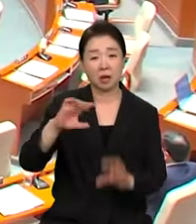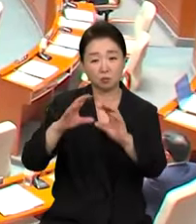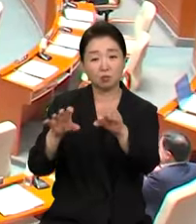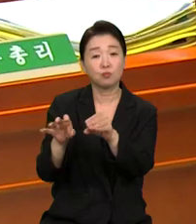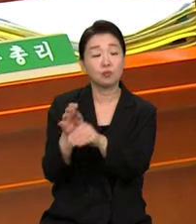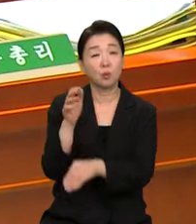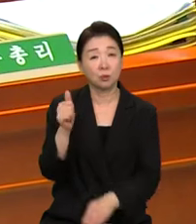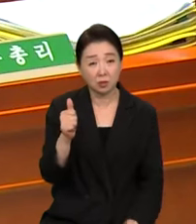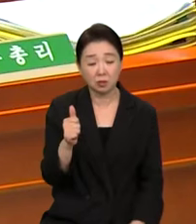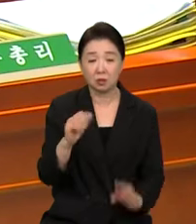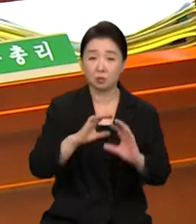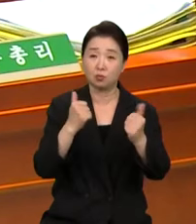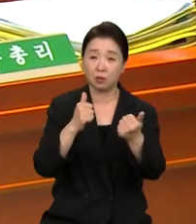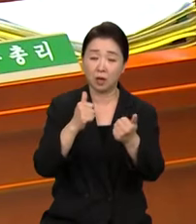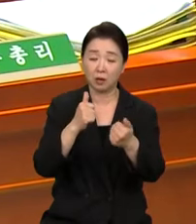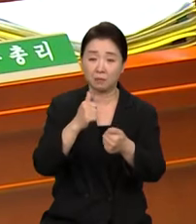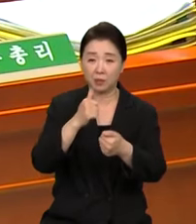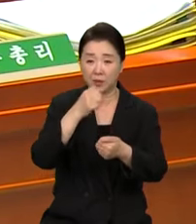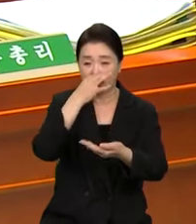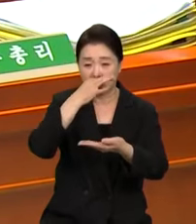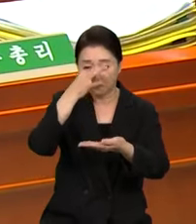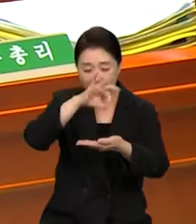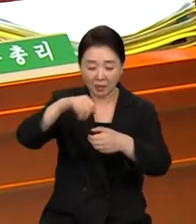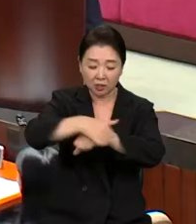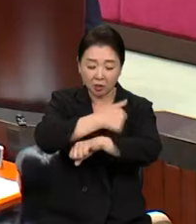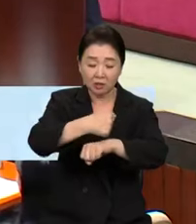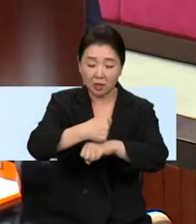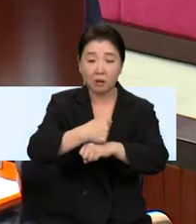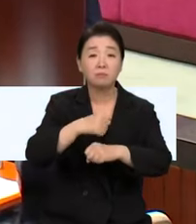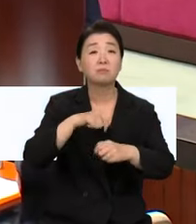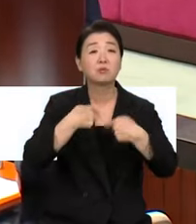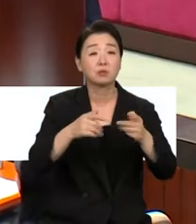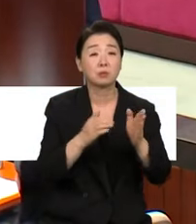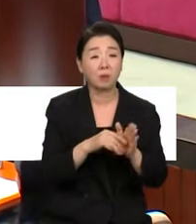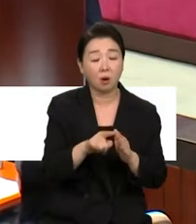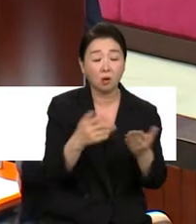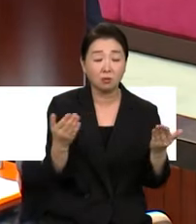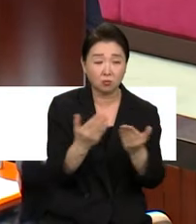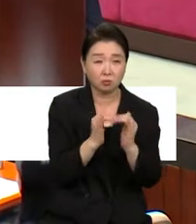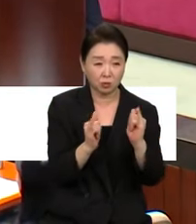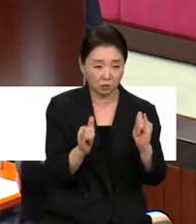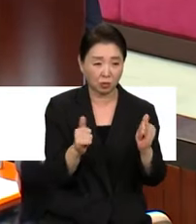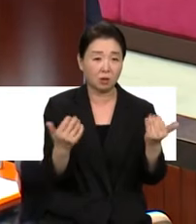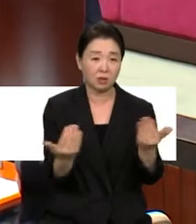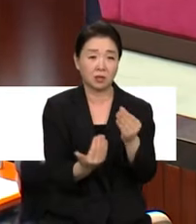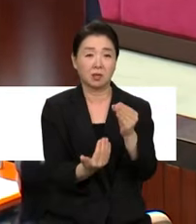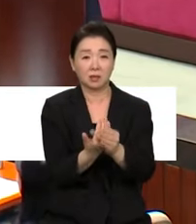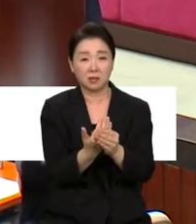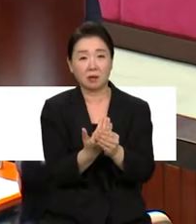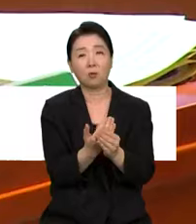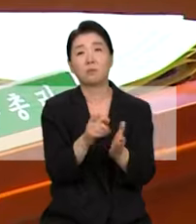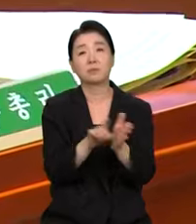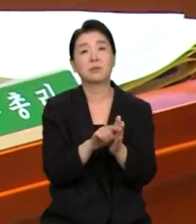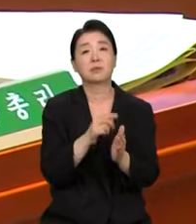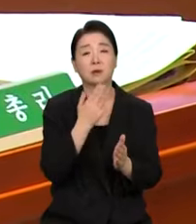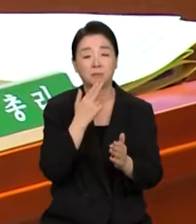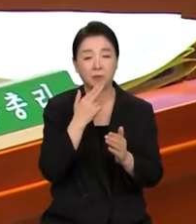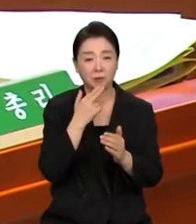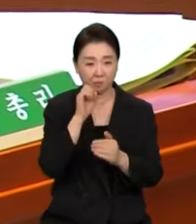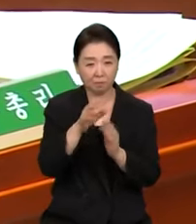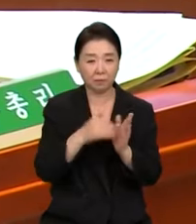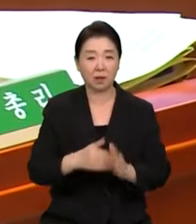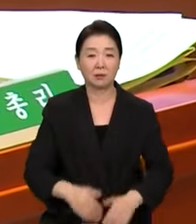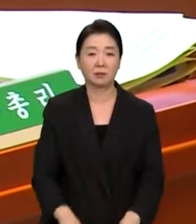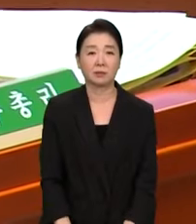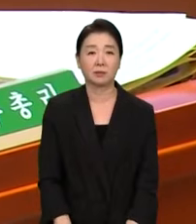출석해 개명 관련 질문을 받고 어느 국민들도 그런 일이 일어나리라 믿지 않는다고 생각한다고 답했습니다